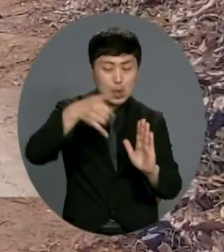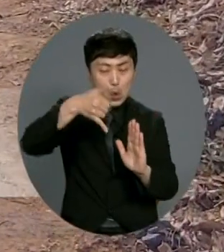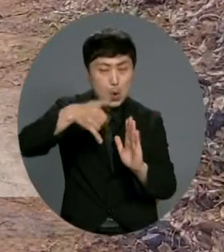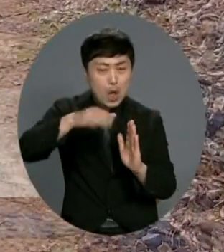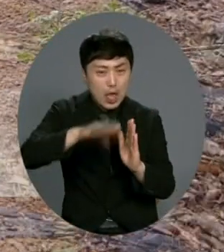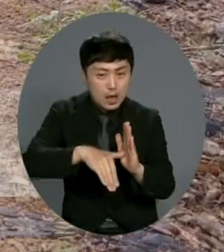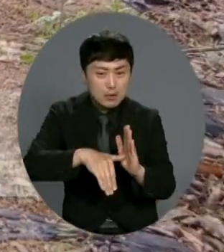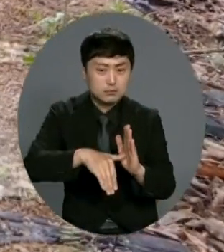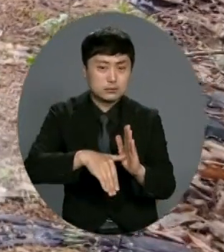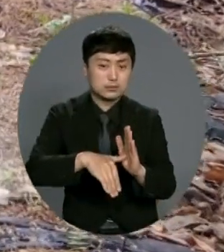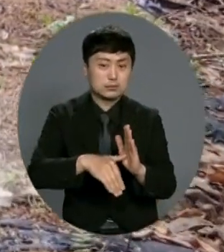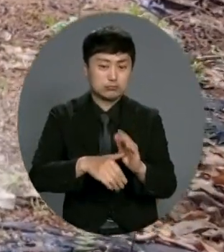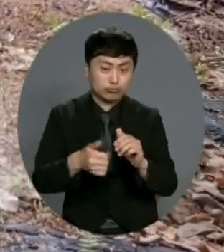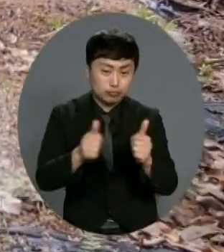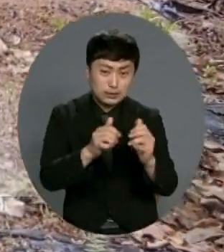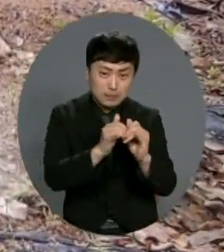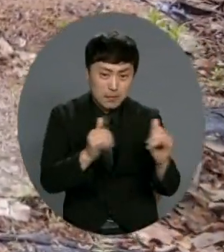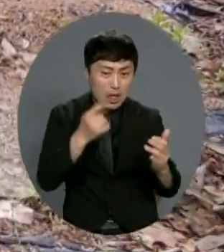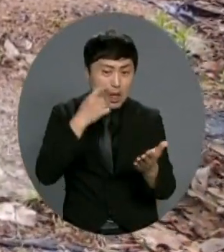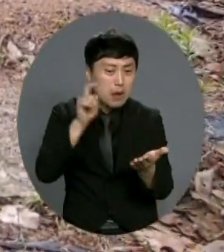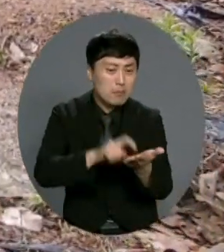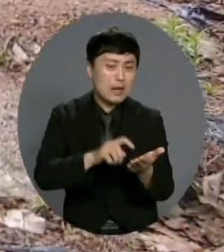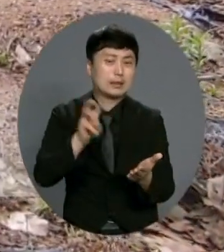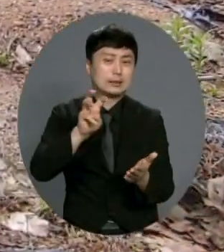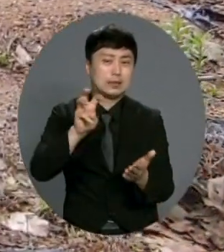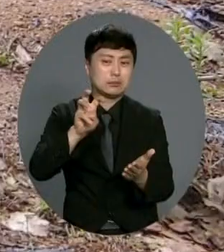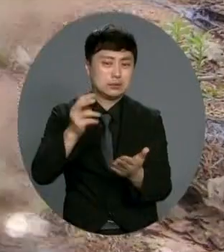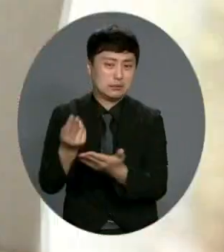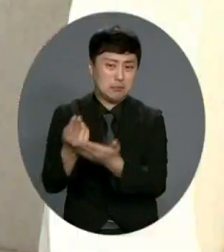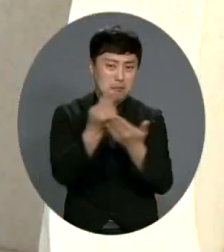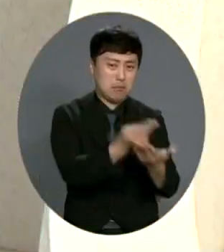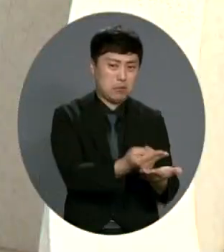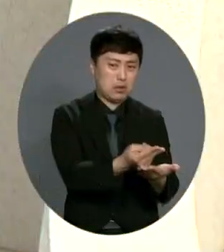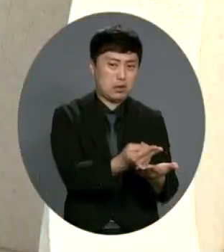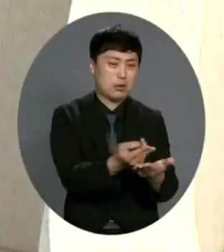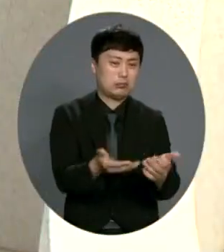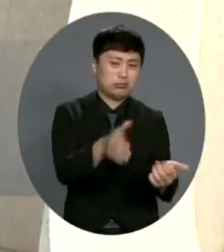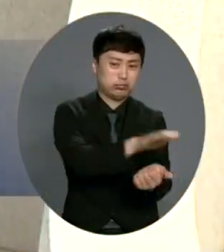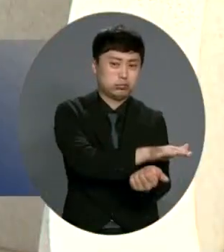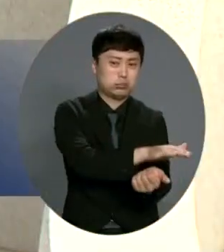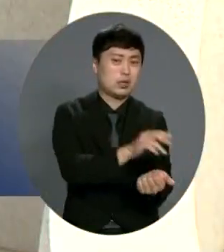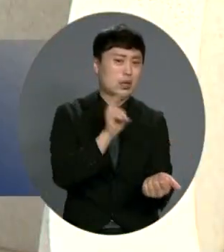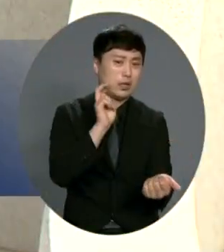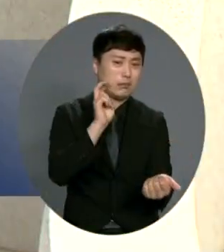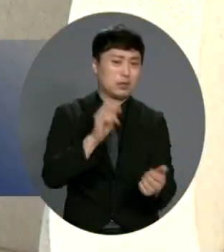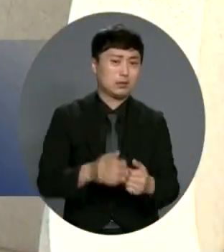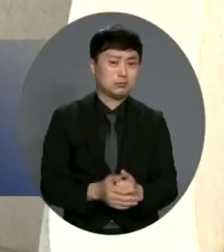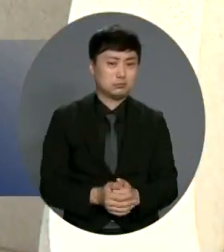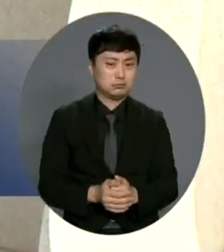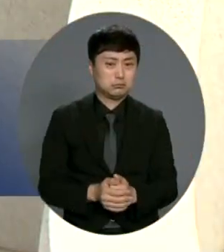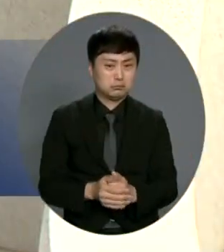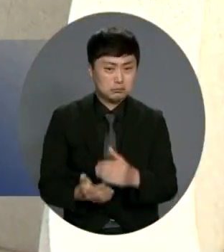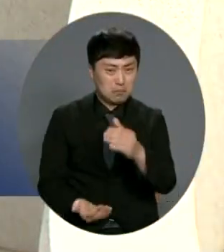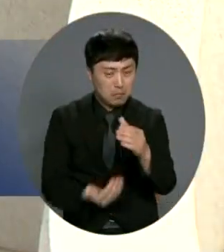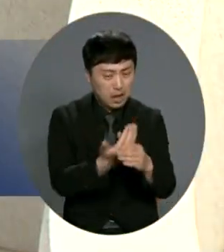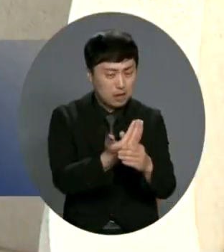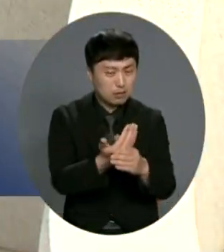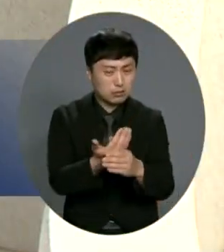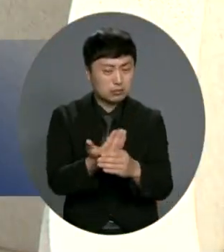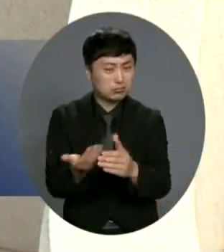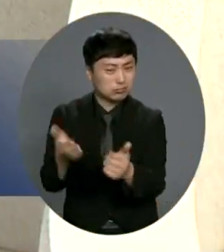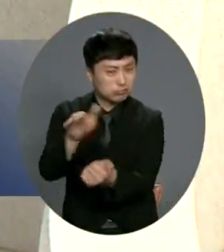발견된 시신 30여구가 이곳으로 옮겨진 걸로 추정됩니다 희생지와 매장지와 다르기 때문에 가능성은 좀 낮다고